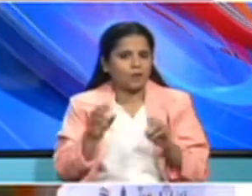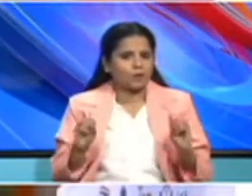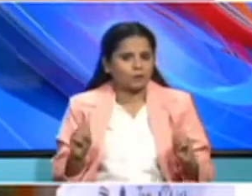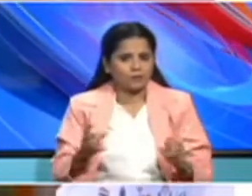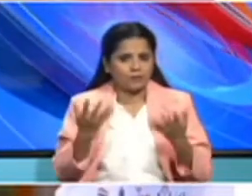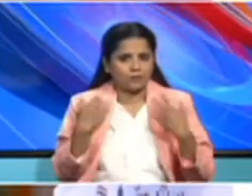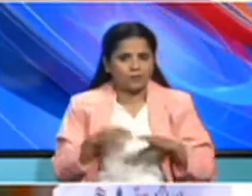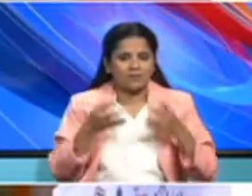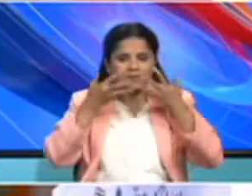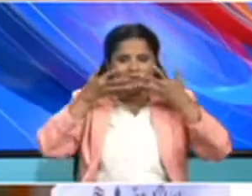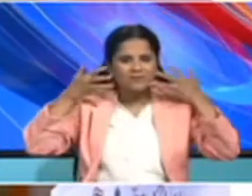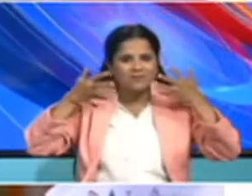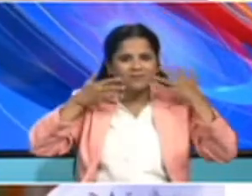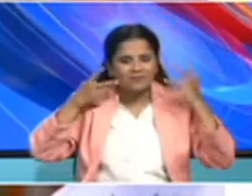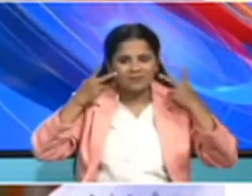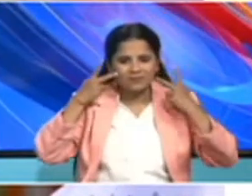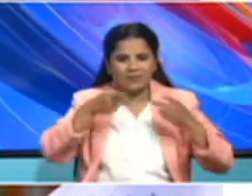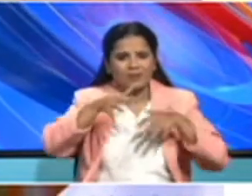गिर के शेरों को